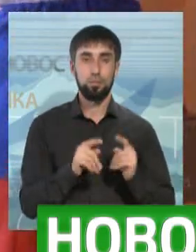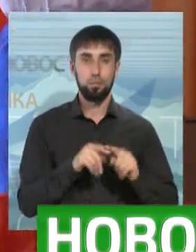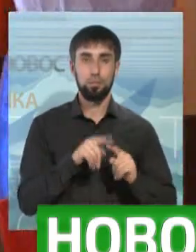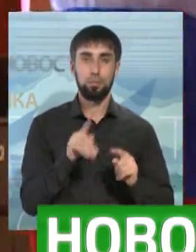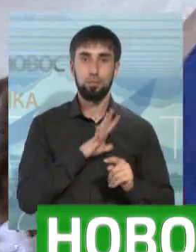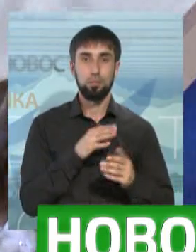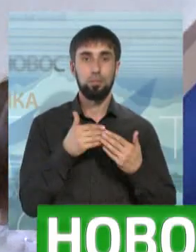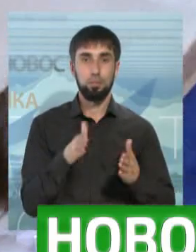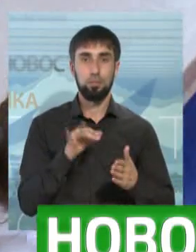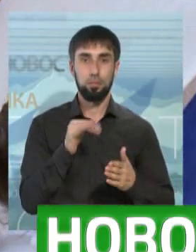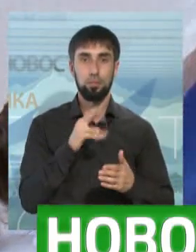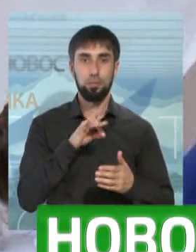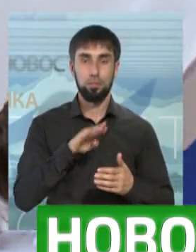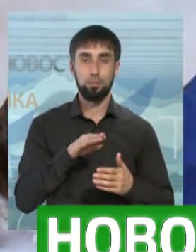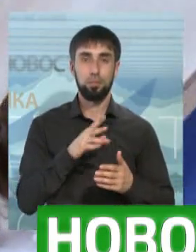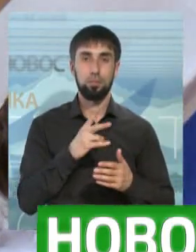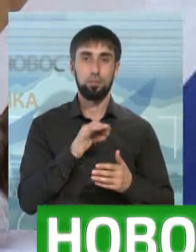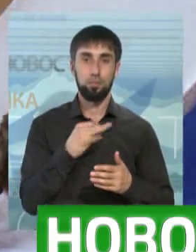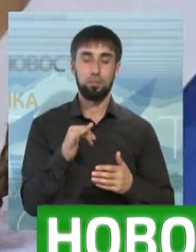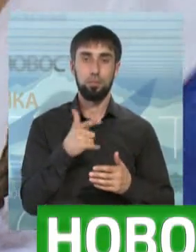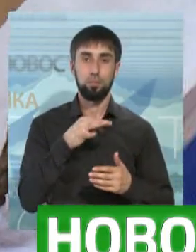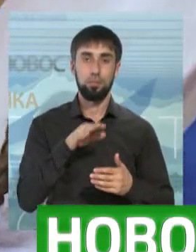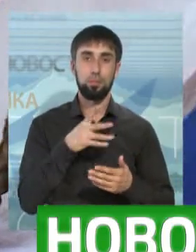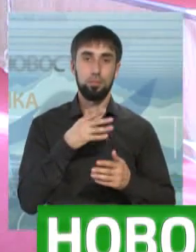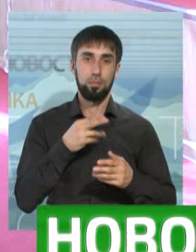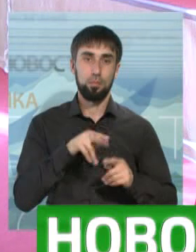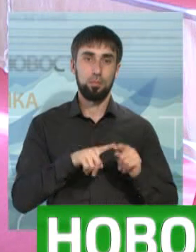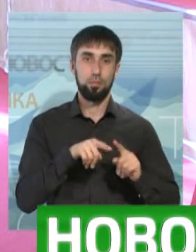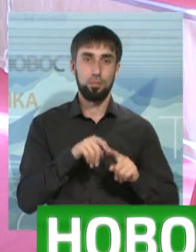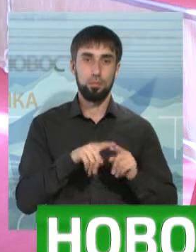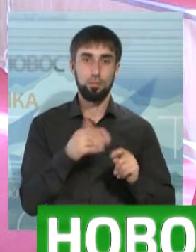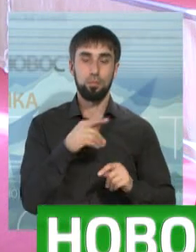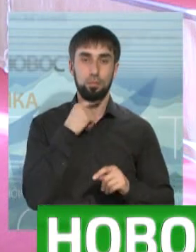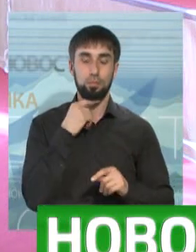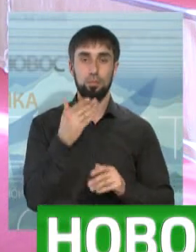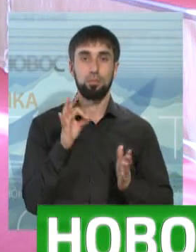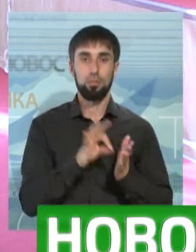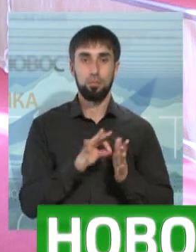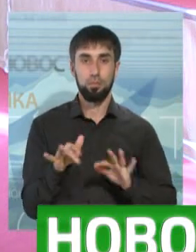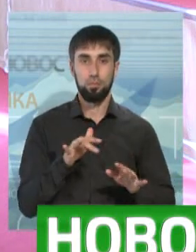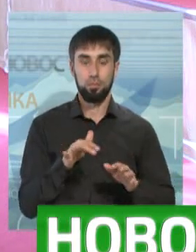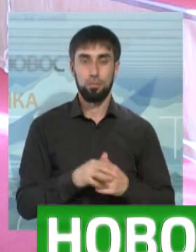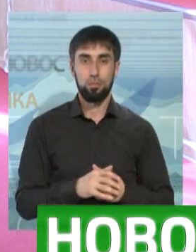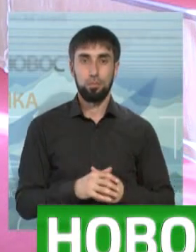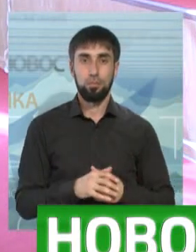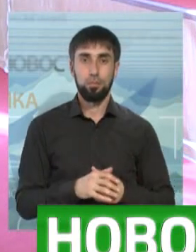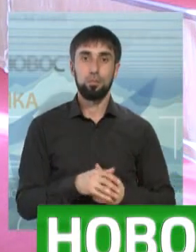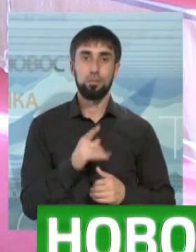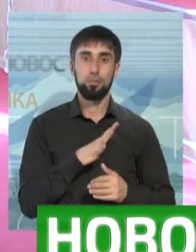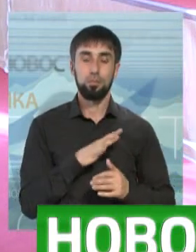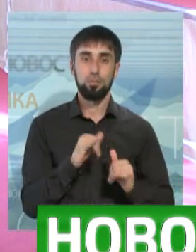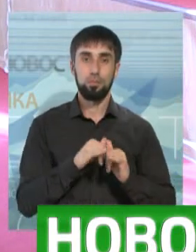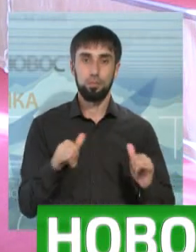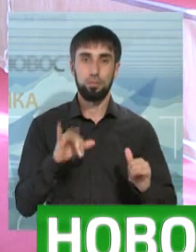чтобы открывать и покорять новые горизонты для родной Ингушетии. Цель данного мероприятия – расширение